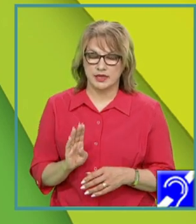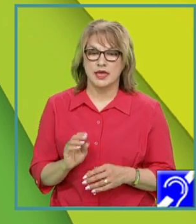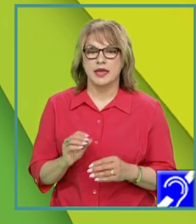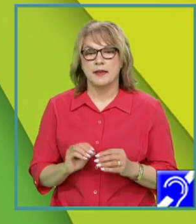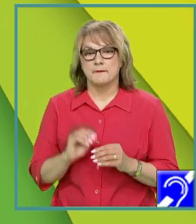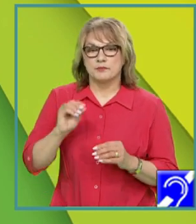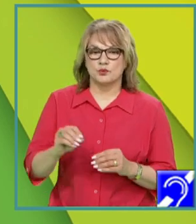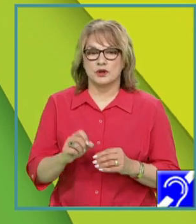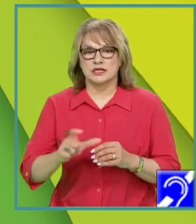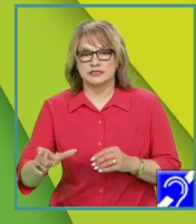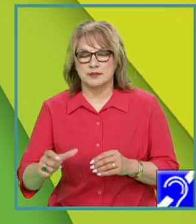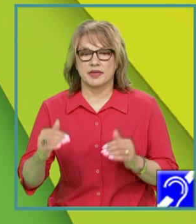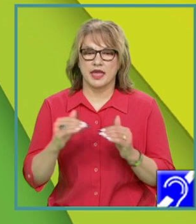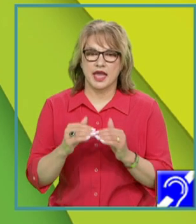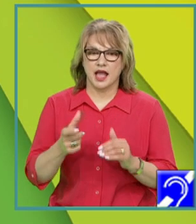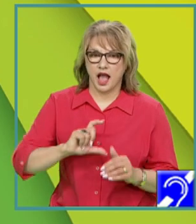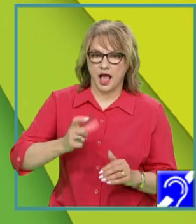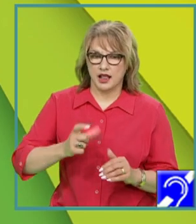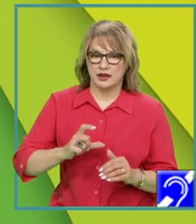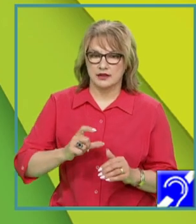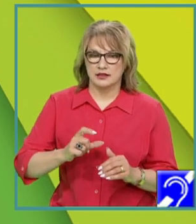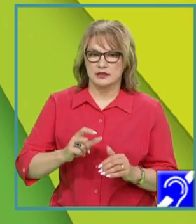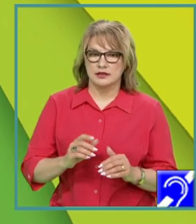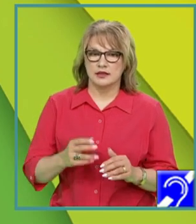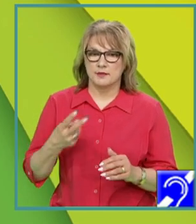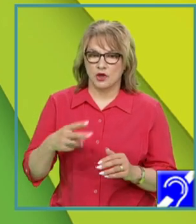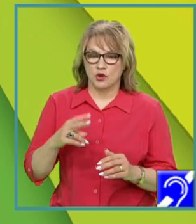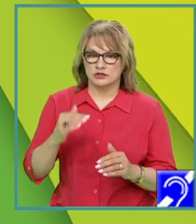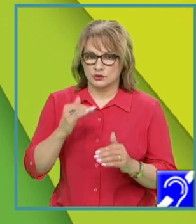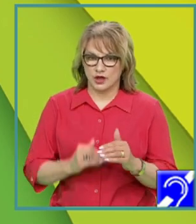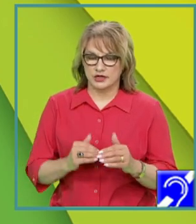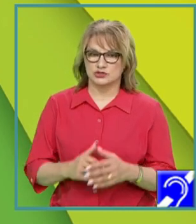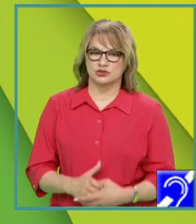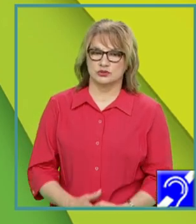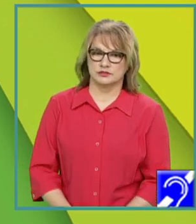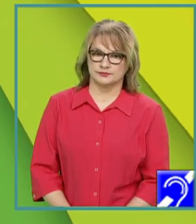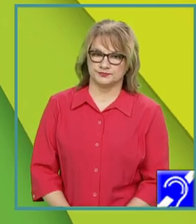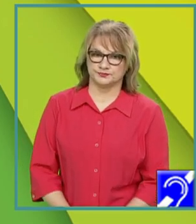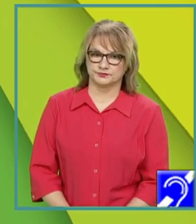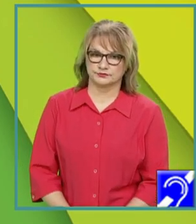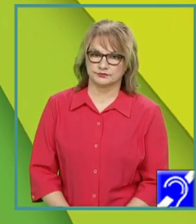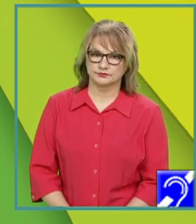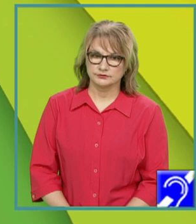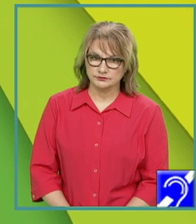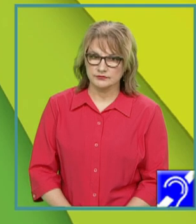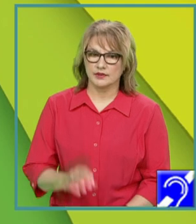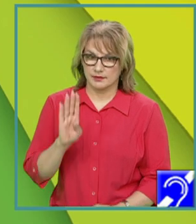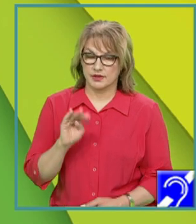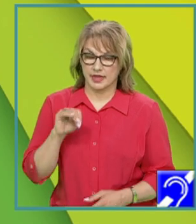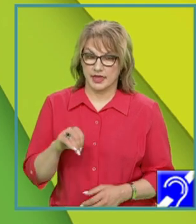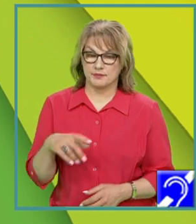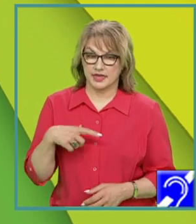segment egal cu el în partea de jos a desenului bem